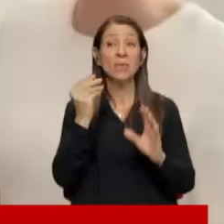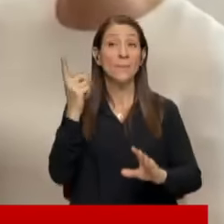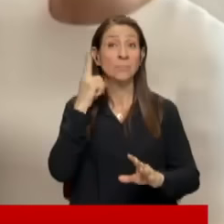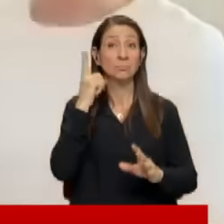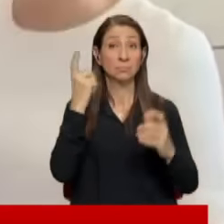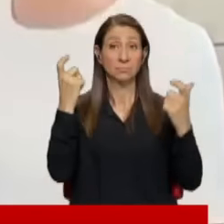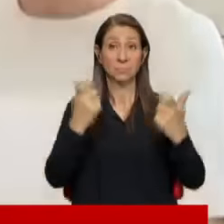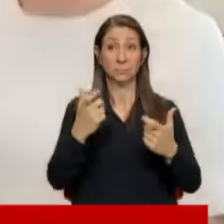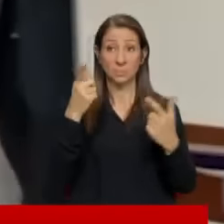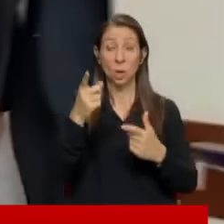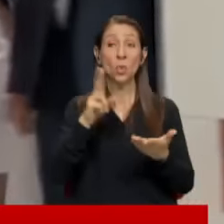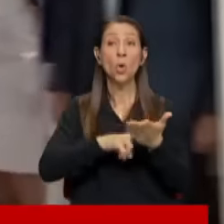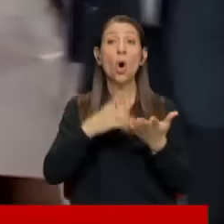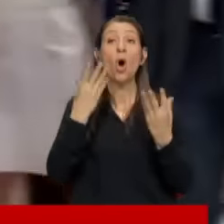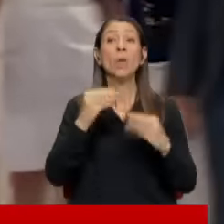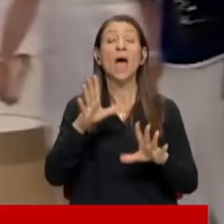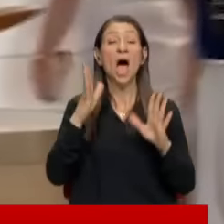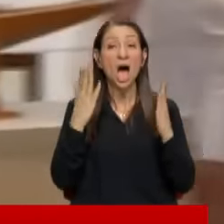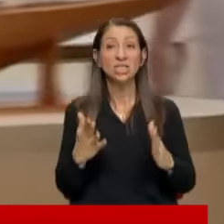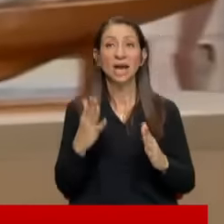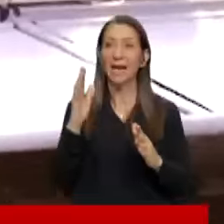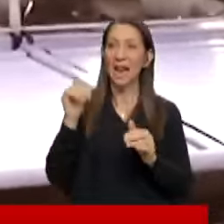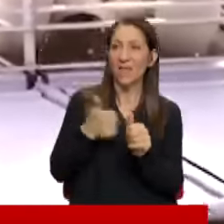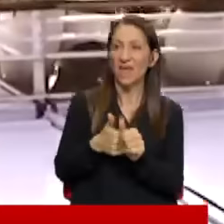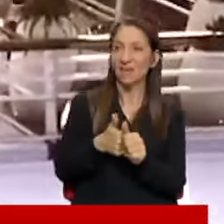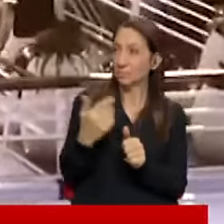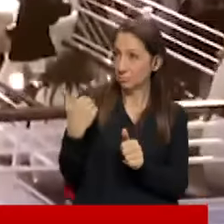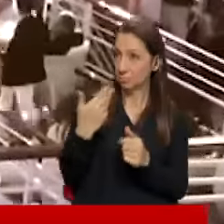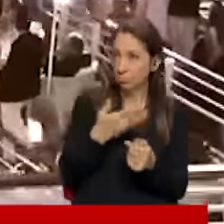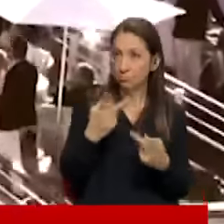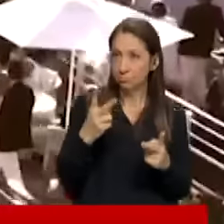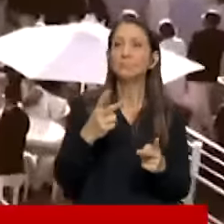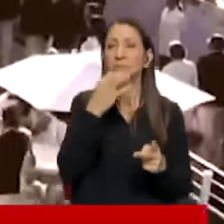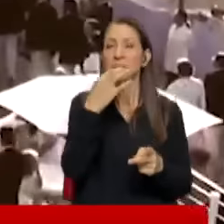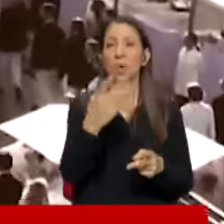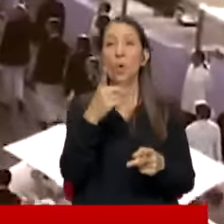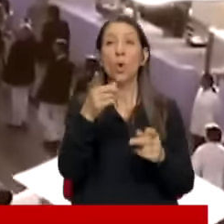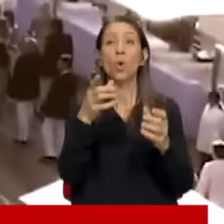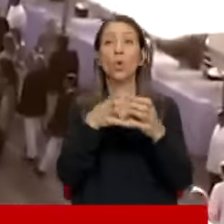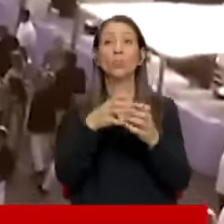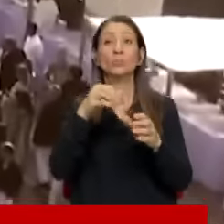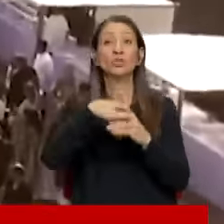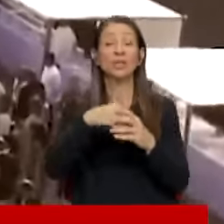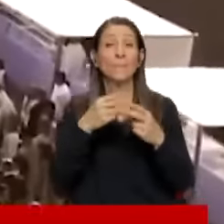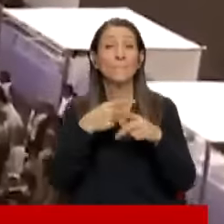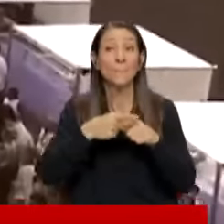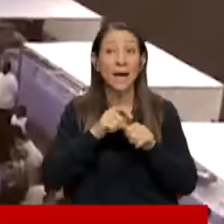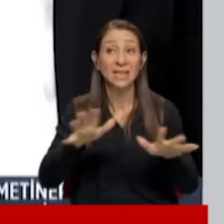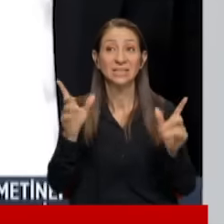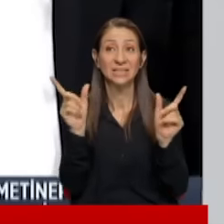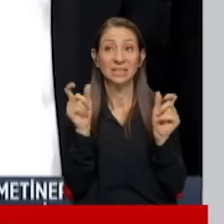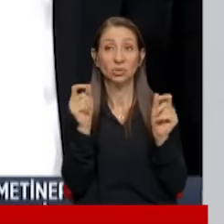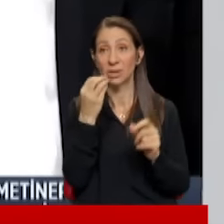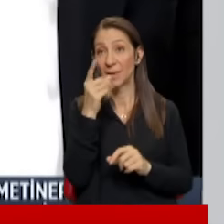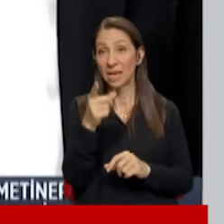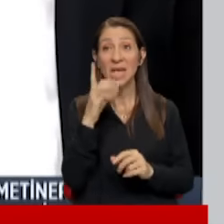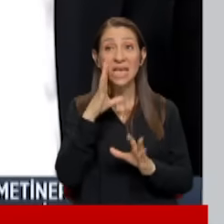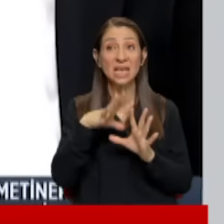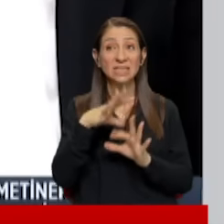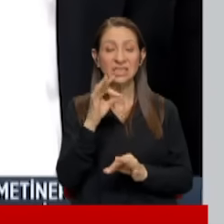prestijli yerlerinden. Üye olmayanlar ancak referansla girebiliyor. Şebnem Bursalı o kulüpten paylaştı istakoz yemeğini.